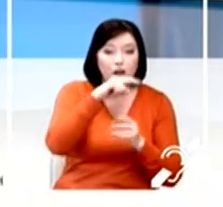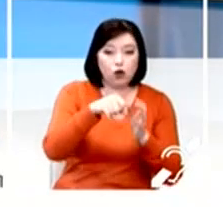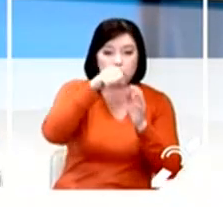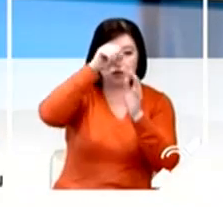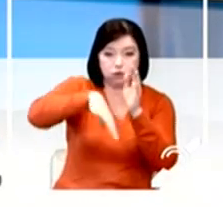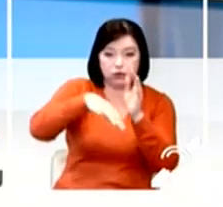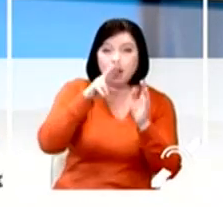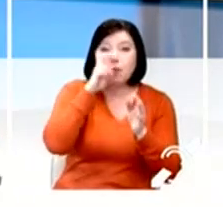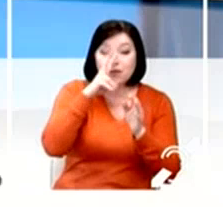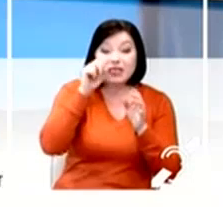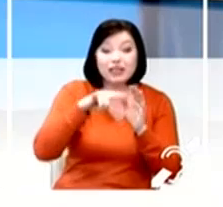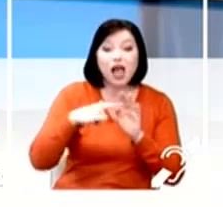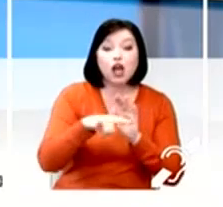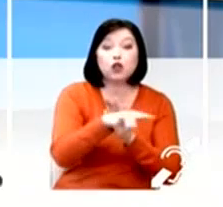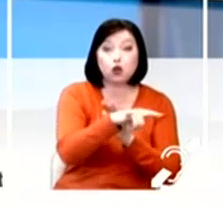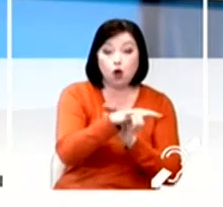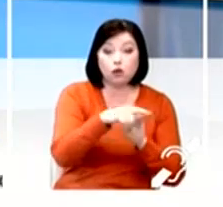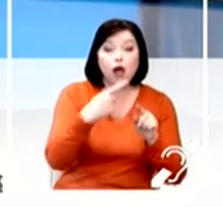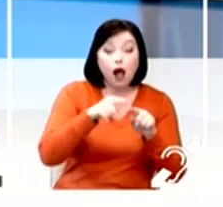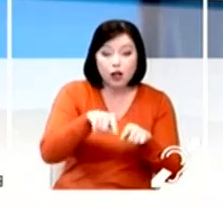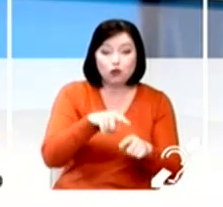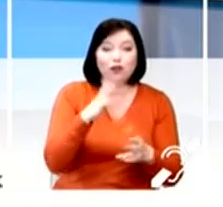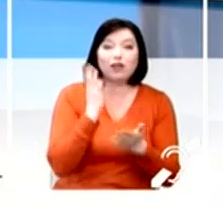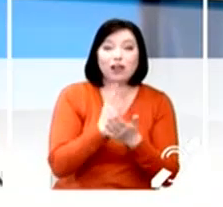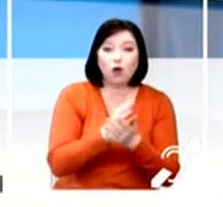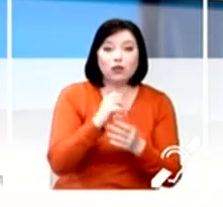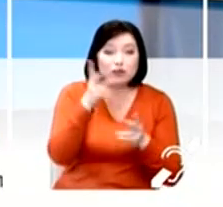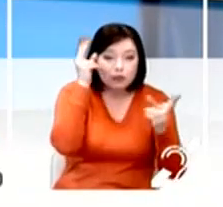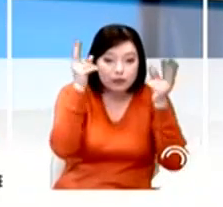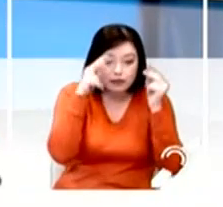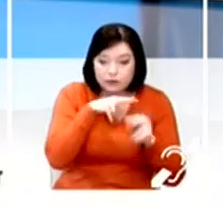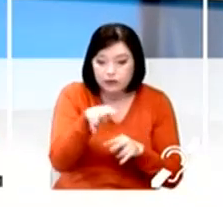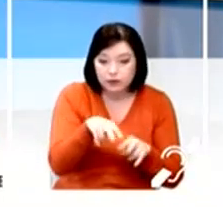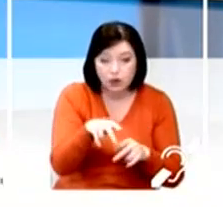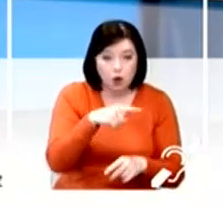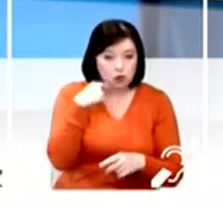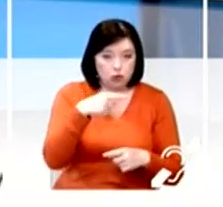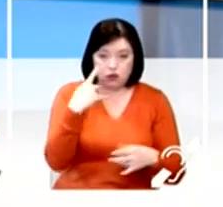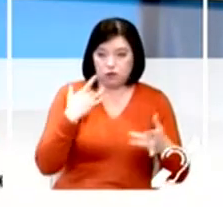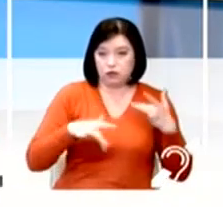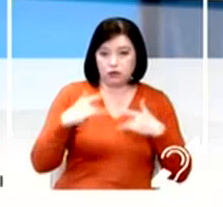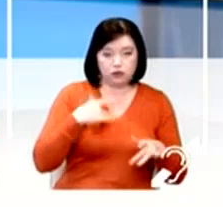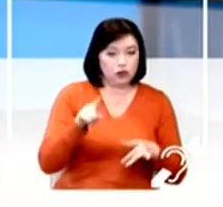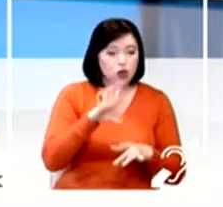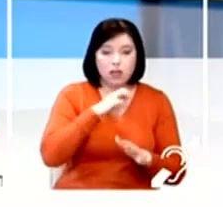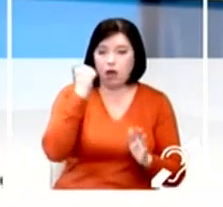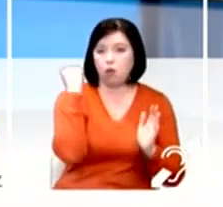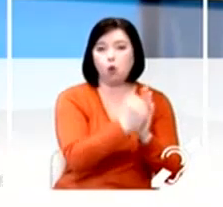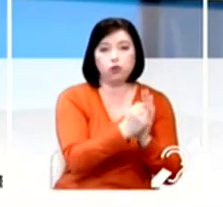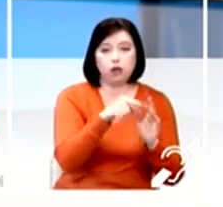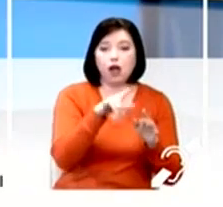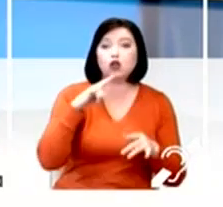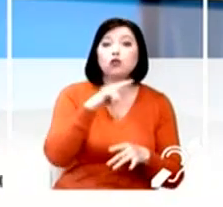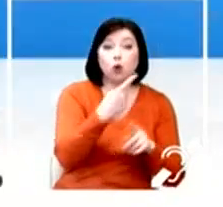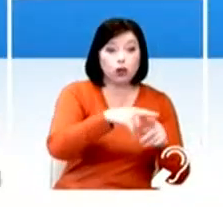eliberează combustibil peste drona care se află într-o misiune de recunoaștere. Rusia a negat că avioanele sale ar fi lovit drona americană care